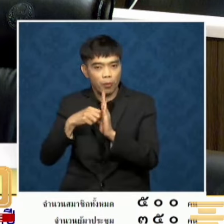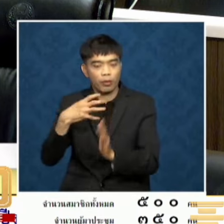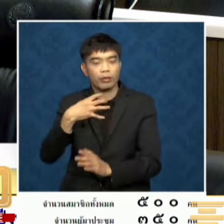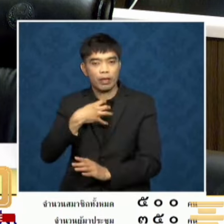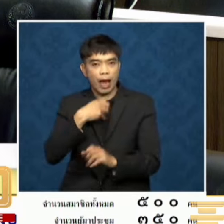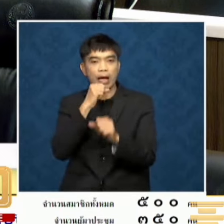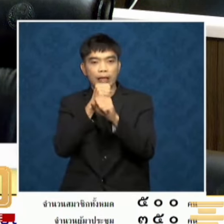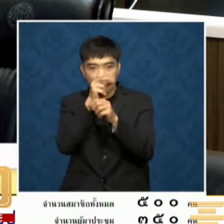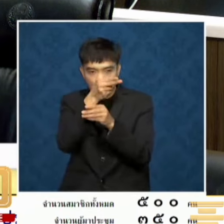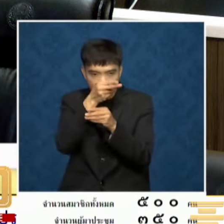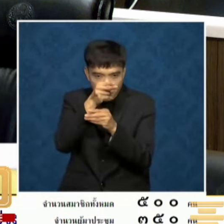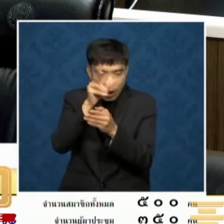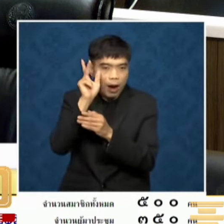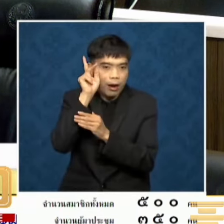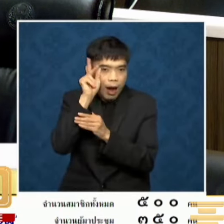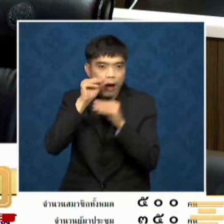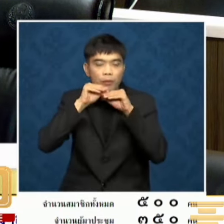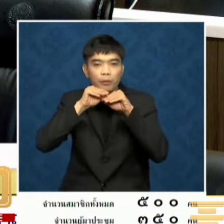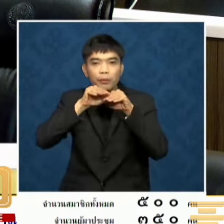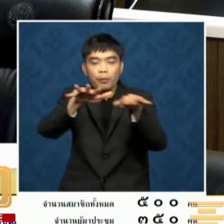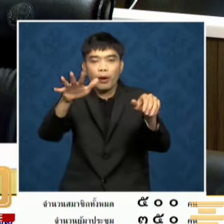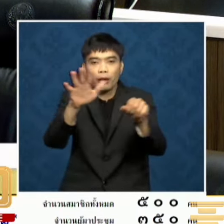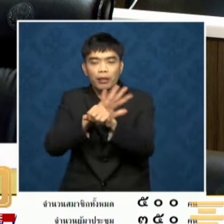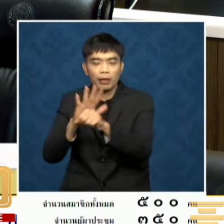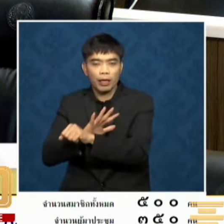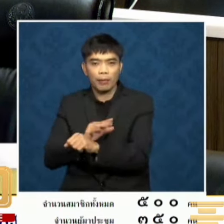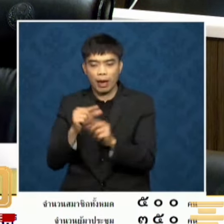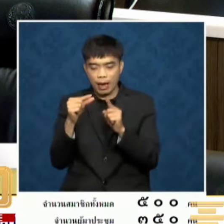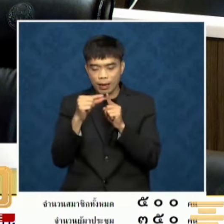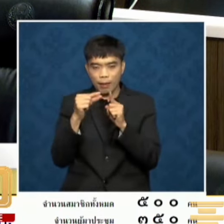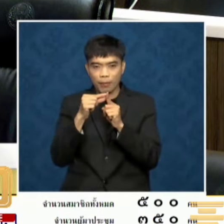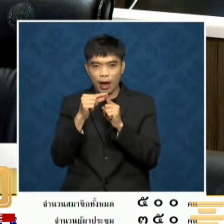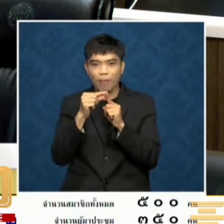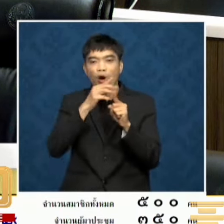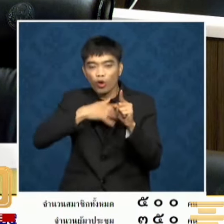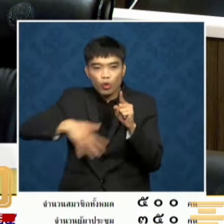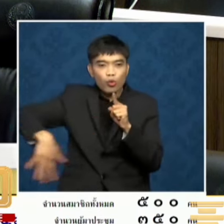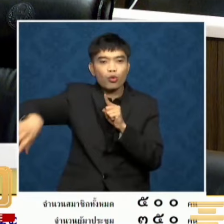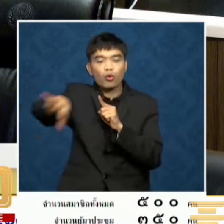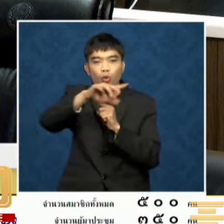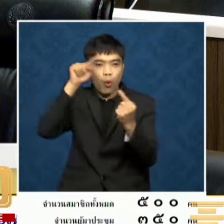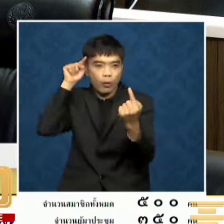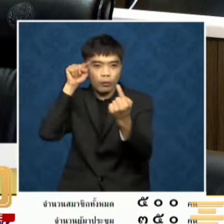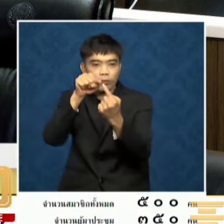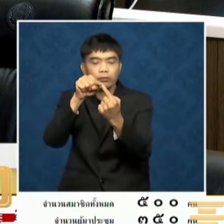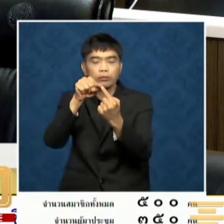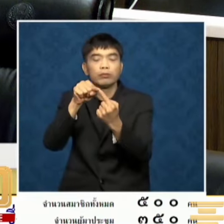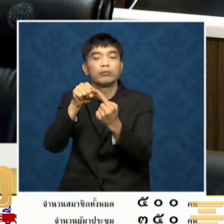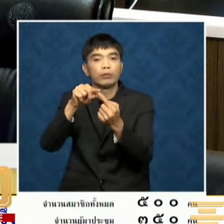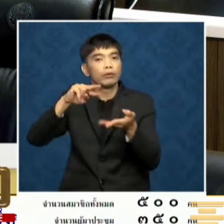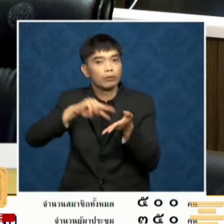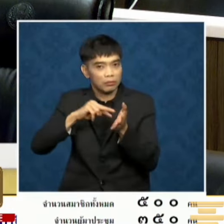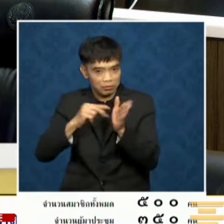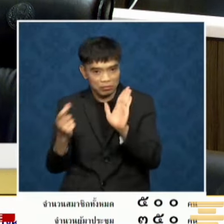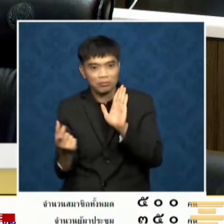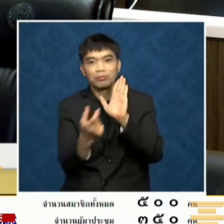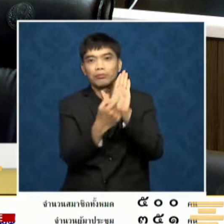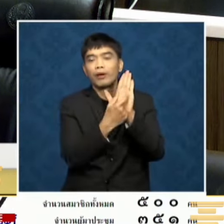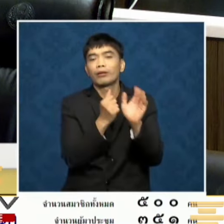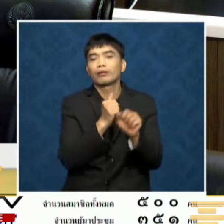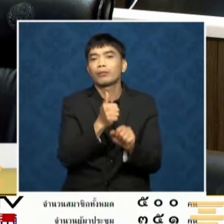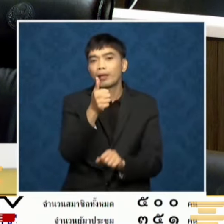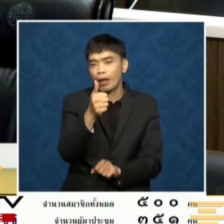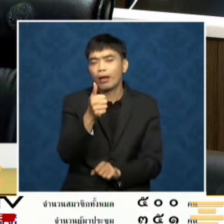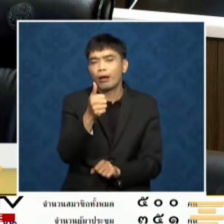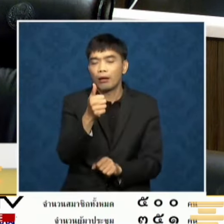ความมั่นคงสาธารณะอย่างทั่วถึงนี่แหละครับแค่ใส่คำว่าอย่างทั่วถึงเข้าไปในโครงการก็ขอกองทุนกทปสได้แล้วเพราะนั้นผมอยากจะสอบถามกรรมาธิการ